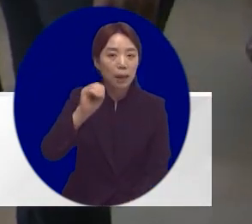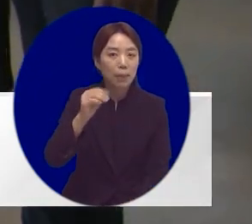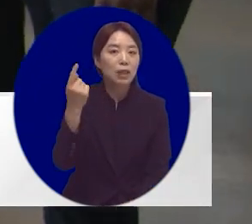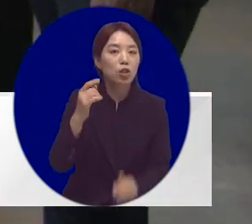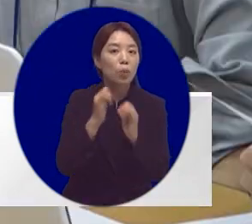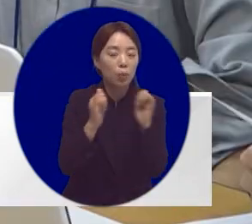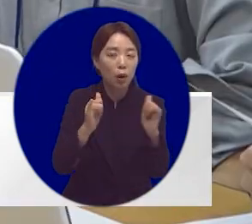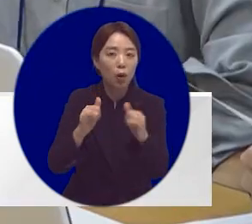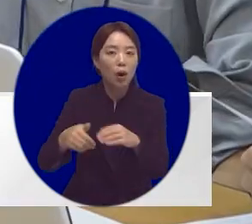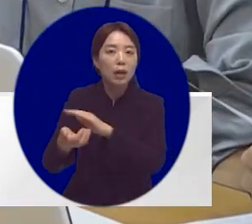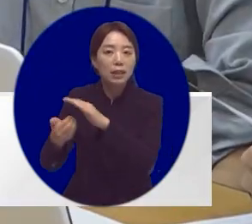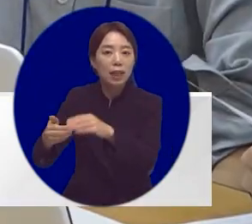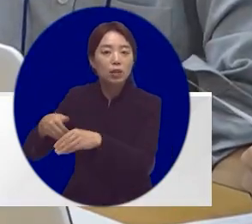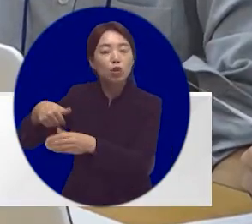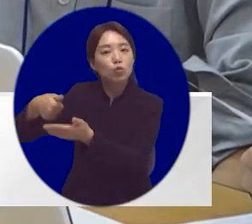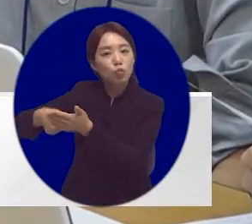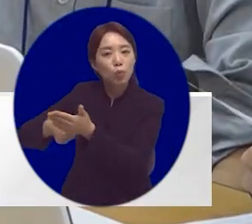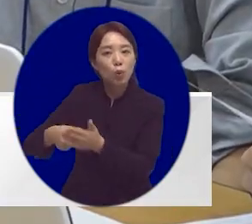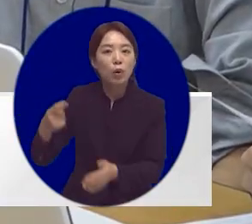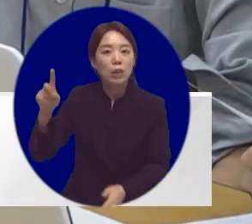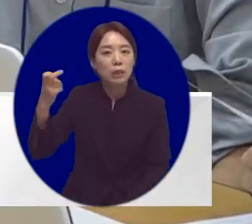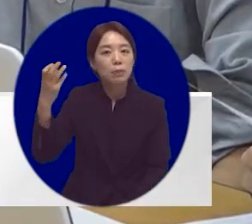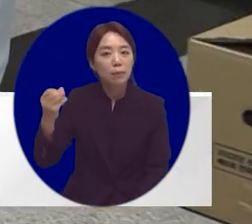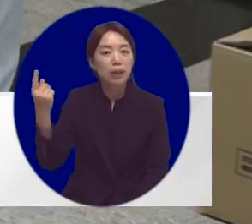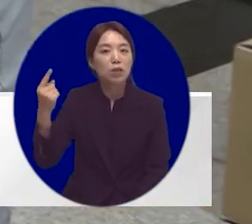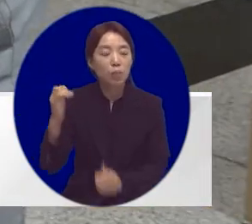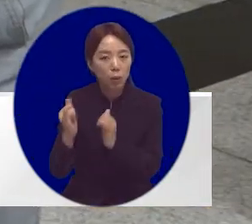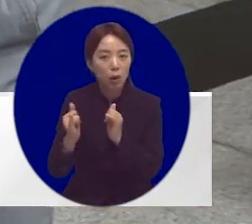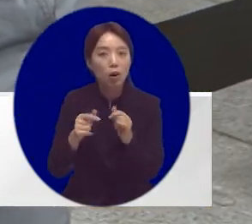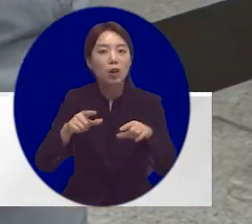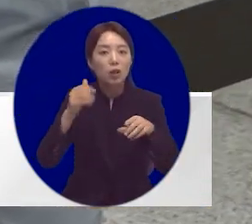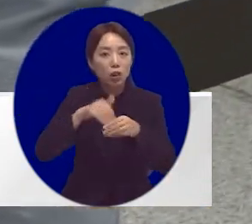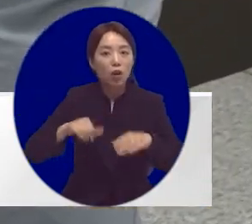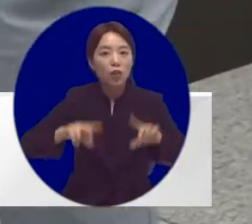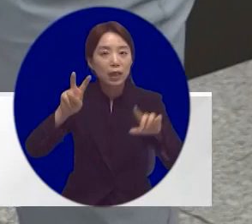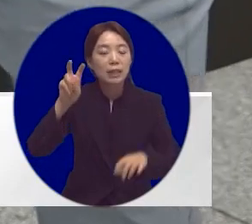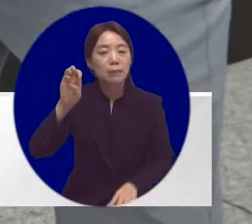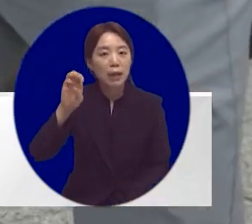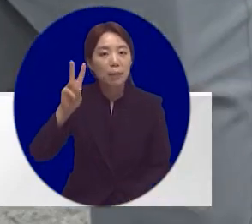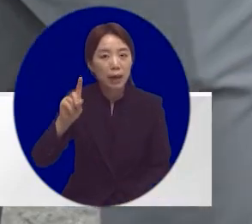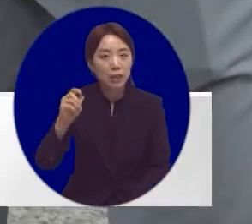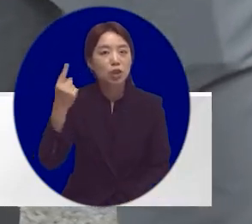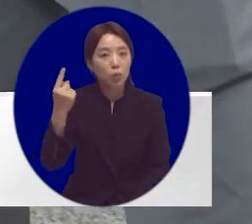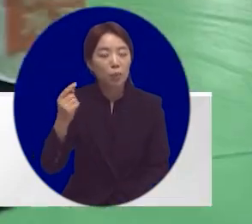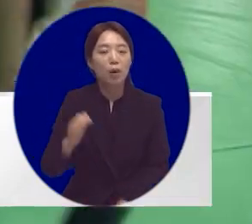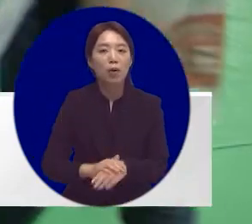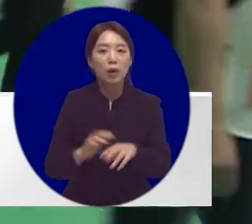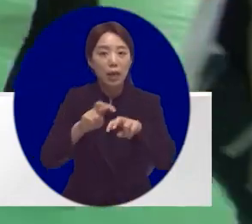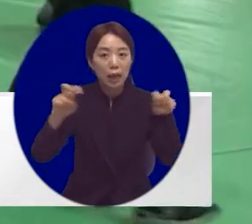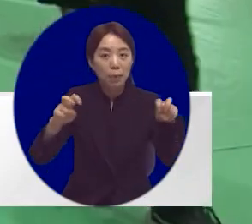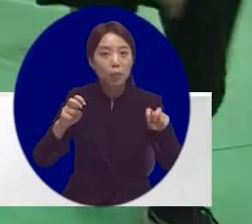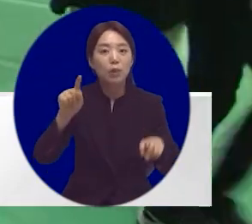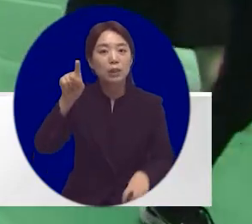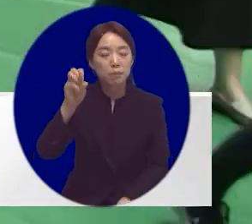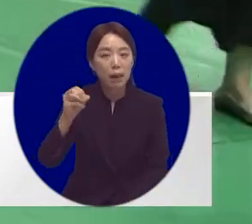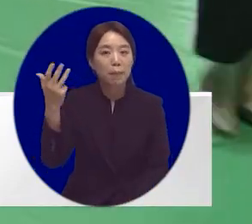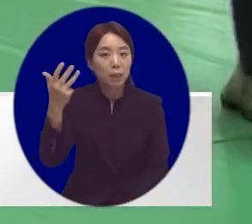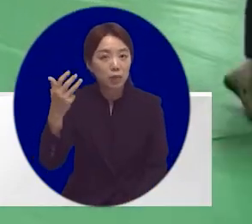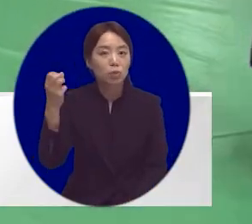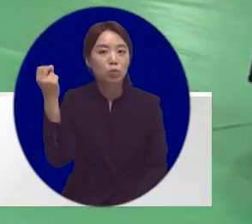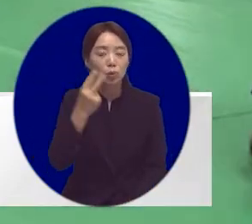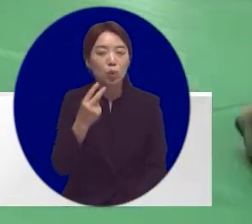1천여 명, 사전투표 12만 1천여 명, 선거일 투표 23만 1천여 명, 개표 10만 8천여